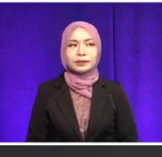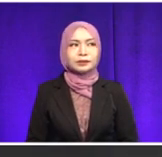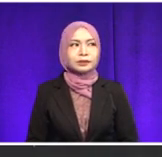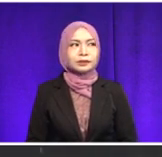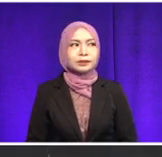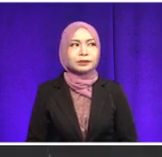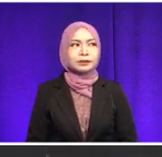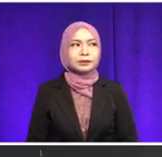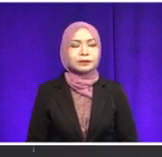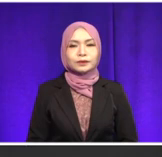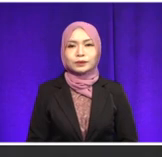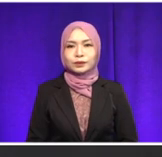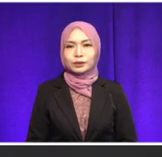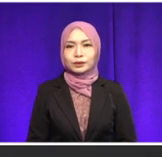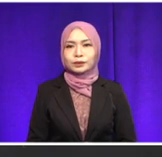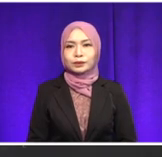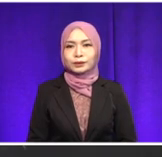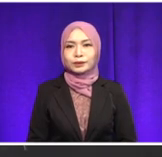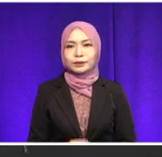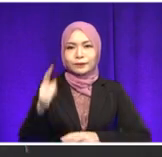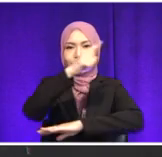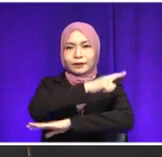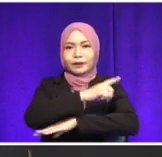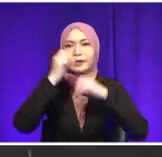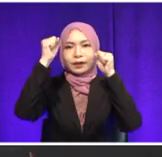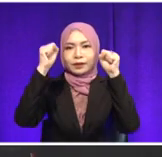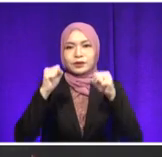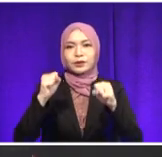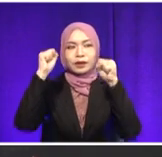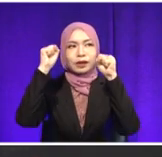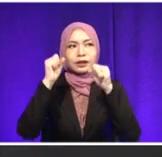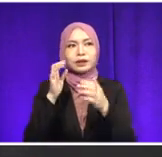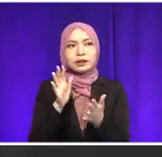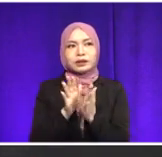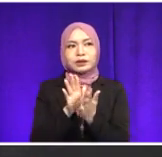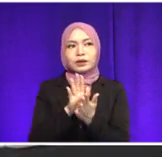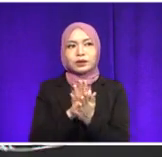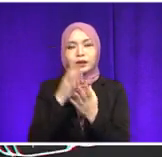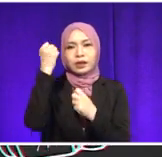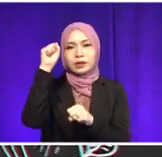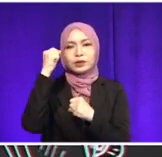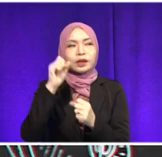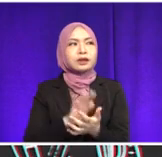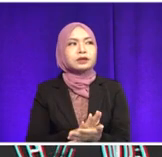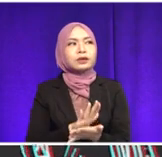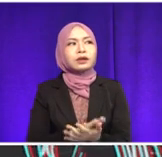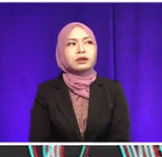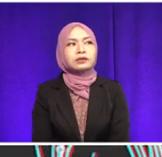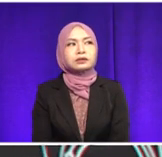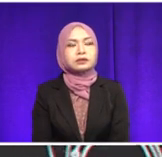hari Sugan sekolah Oke Betul bagus